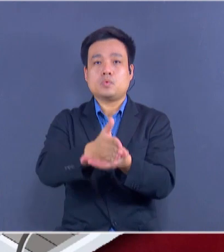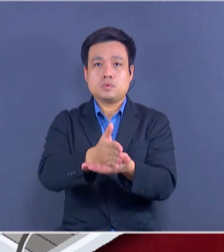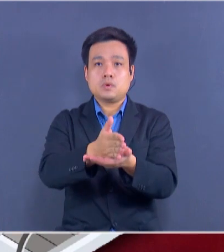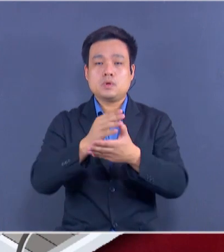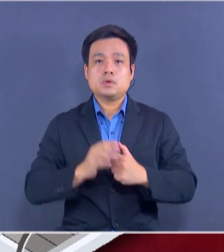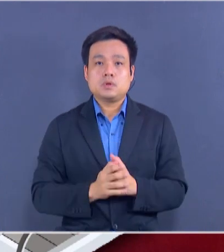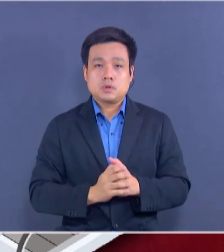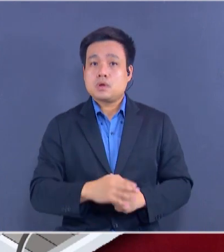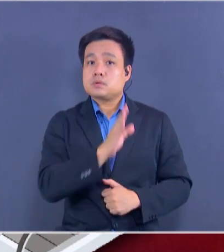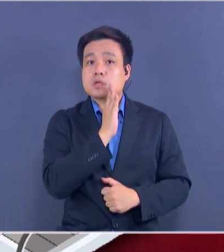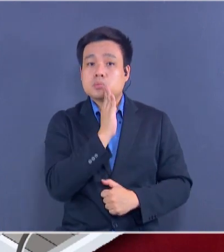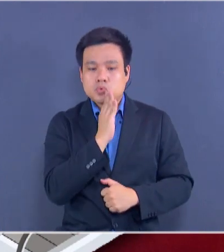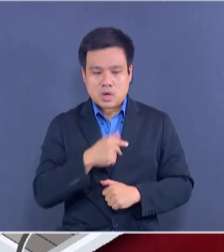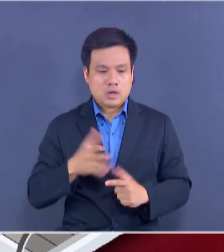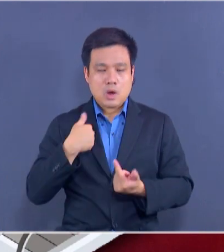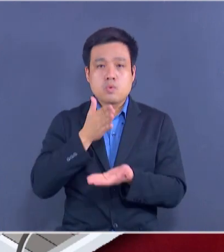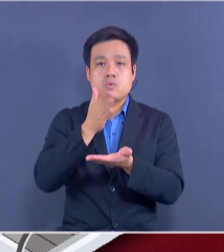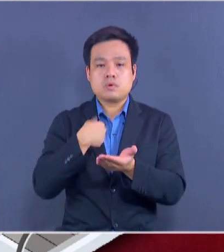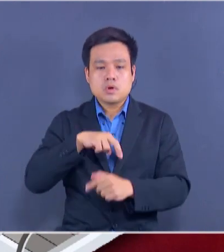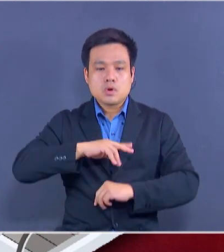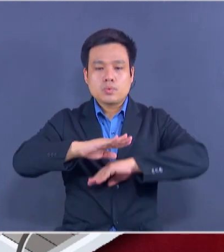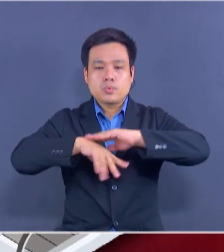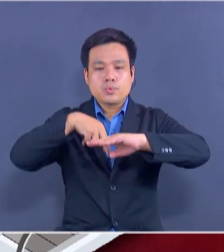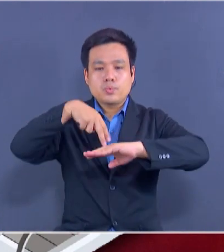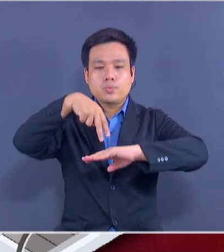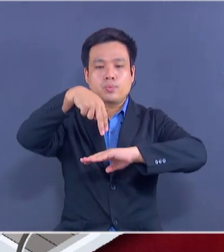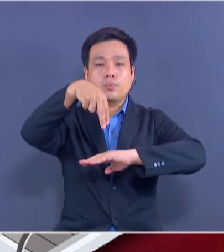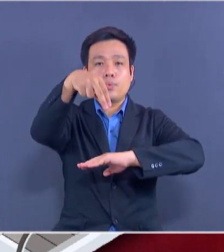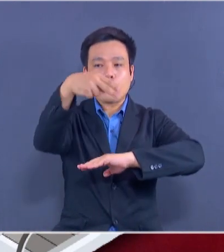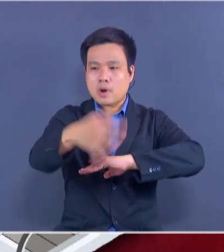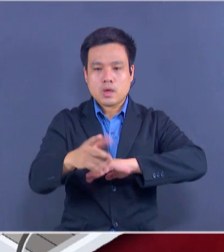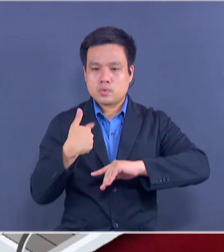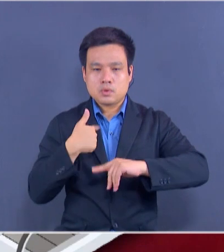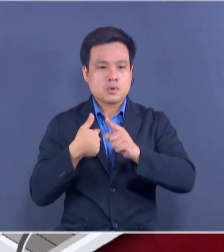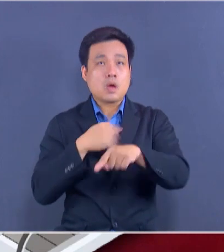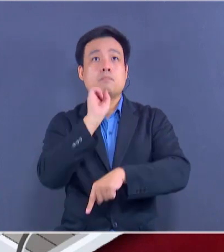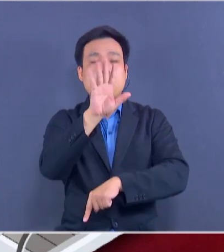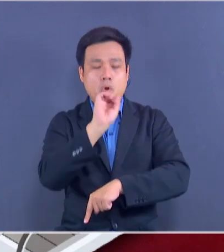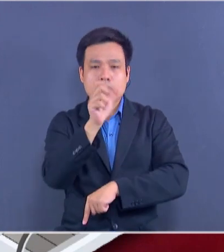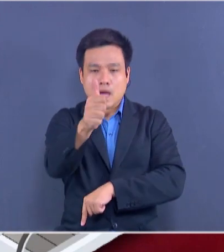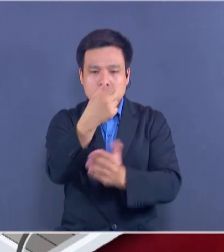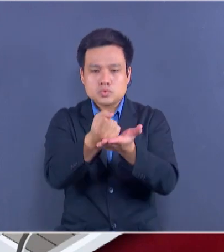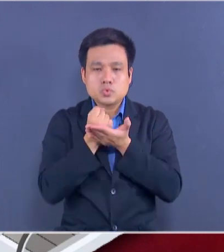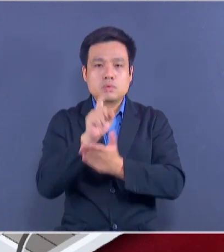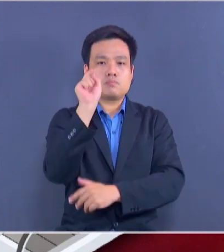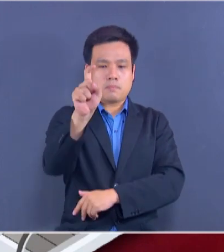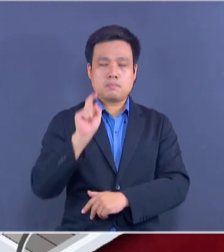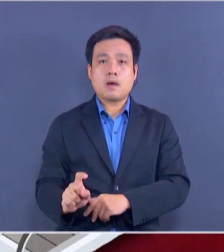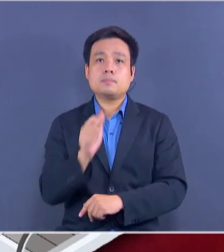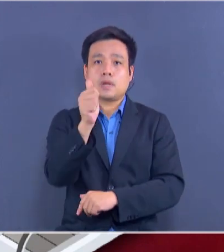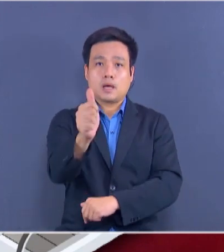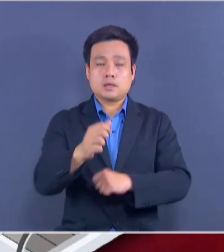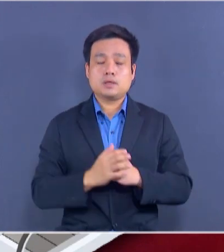ได้ตะโกนบอกให้ผู้ที่อยู่ใกล้เคียงให้เขากดให้ค่ะ ค ให้บันไดเลื่อนนี่หยุดก่อนระหว่างการรอเจ้าหน้าที่เข้าไปให้การช่